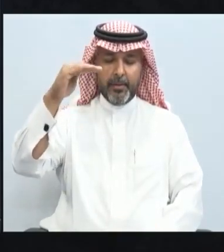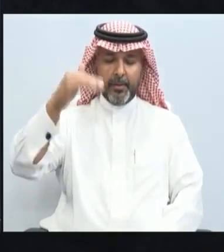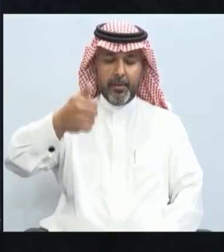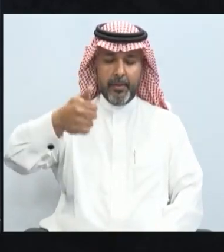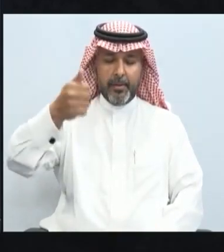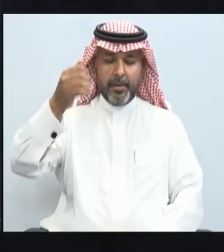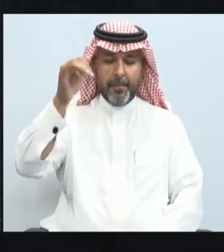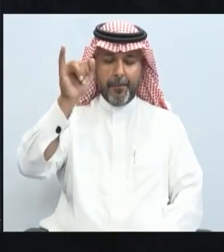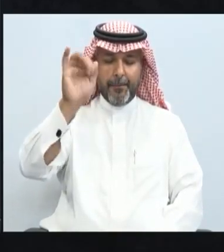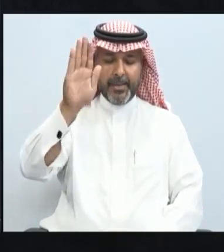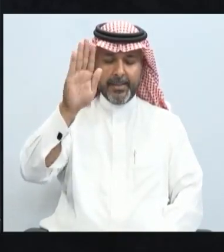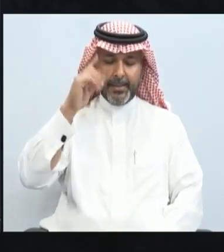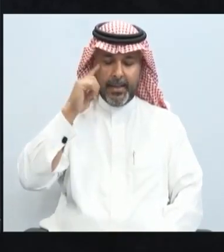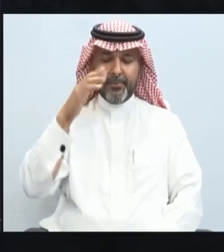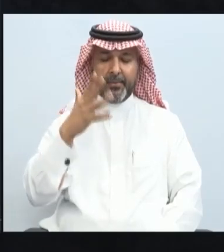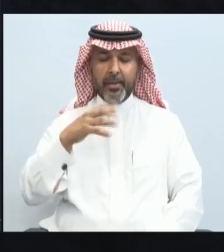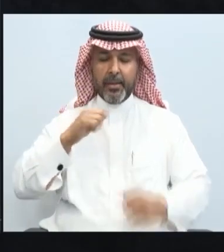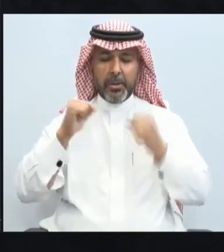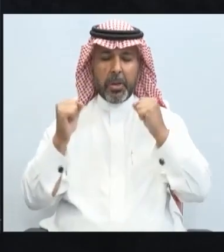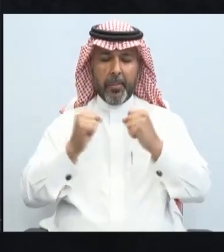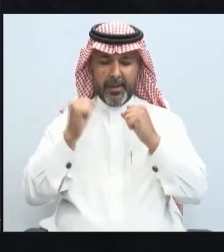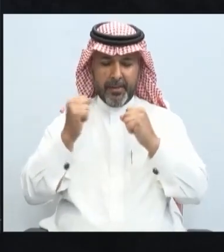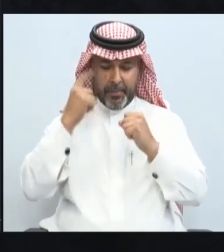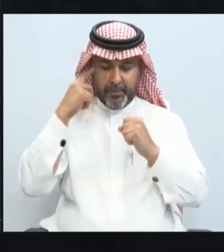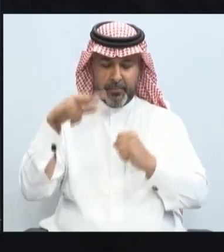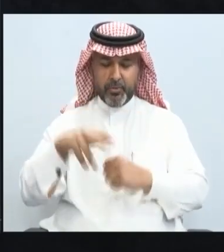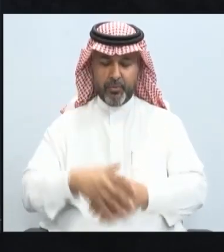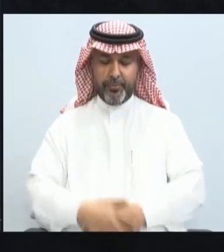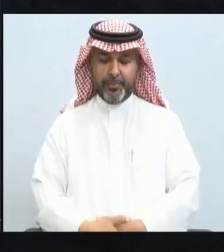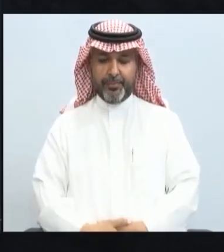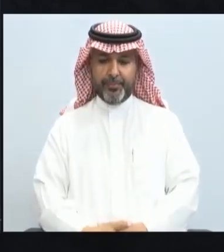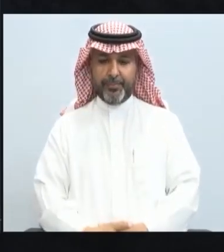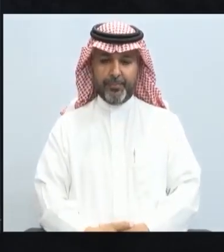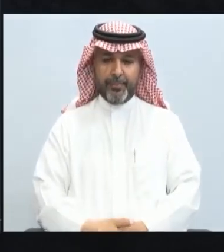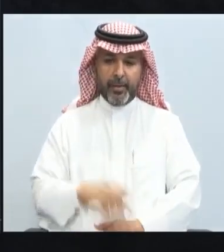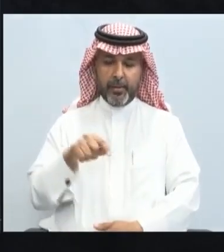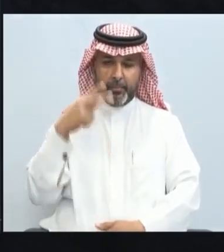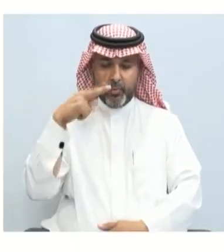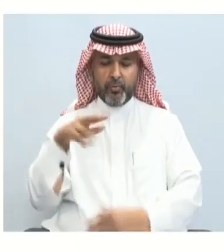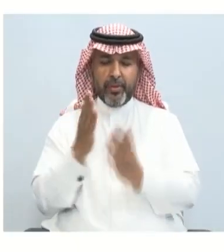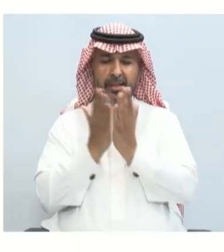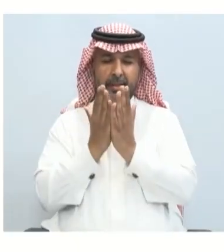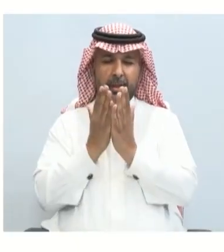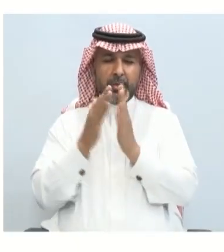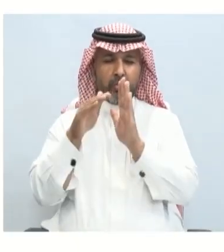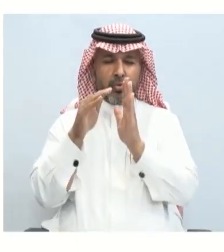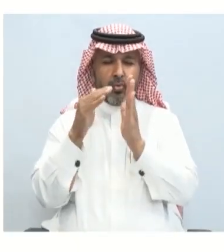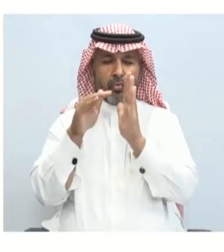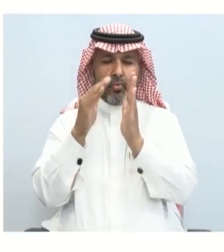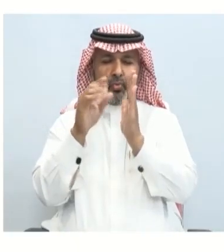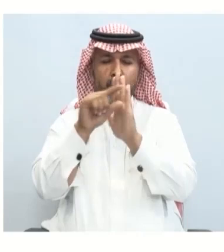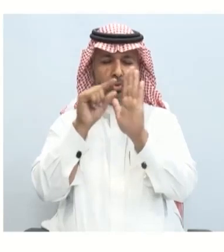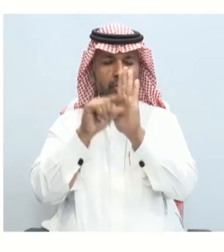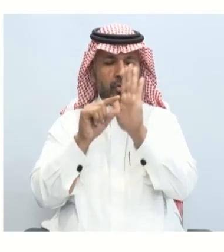دائما وابدا متابعه طيبه دعونا نتعرف على الدروس التي سيتم تغطيتها في هذا الاثراء